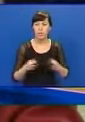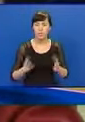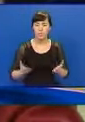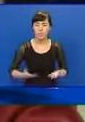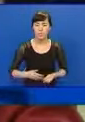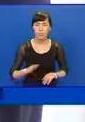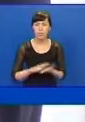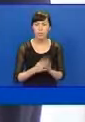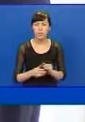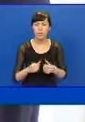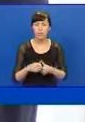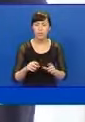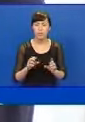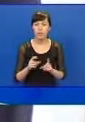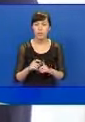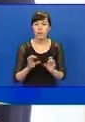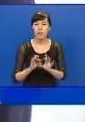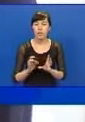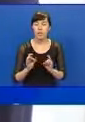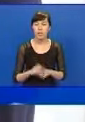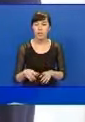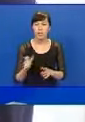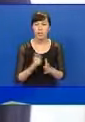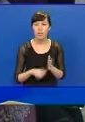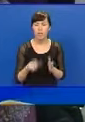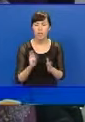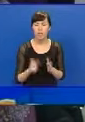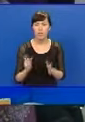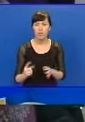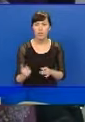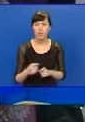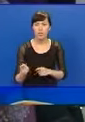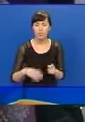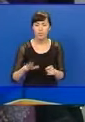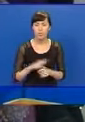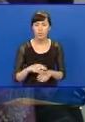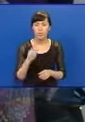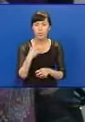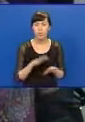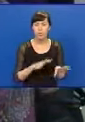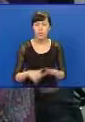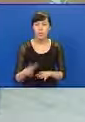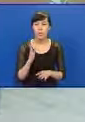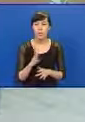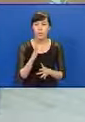саяси тұрақтылықты жырлаған ақындар мүшәйрасы биыл алғашқы рет ұйымдастырылып отыр. Игі шара алдағы уақытта да